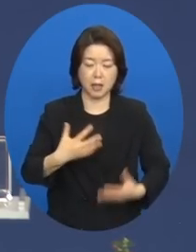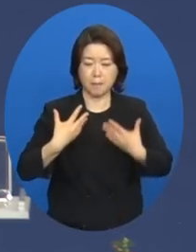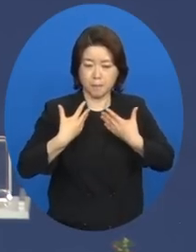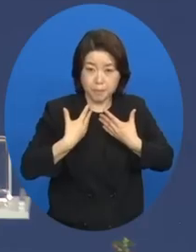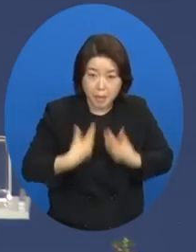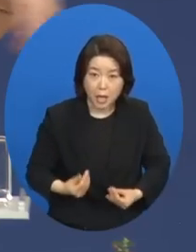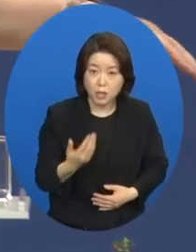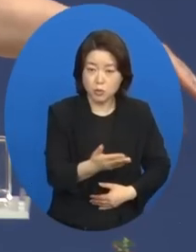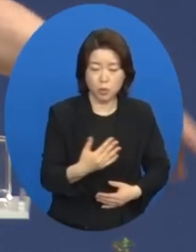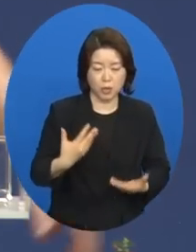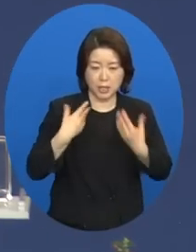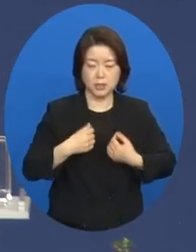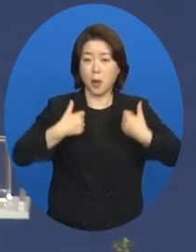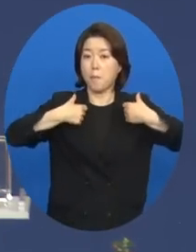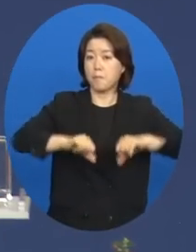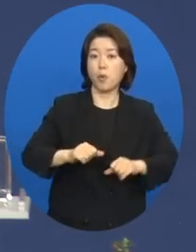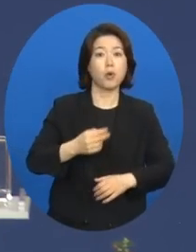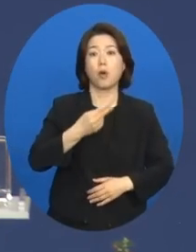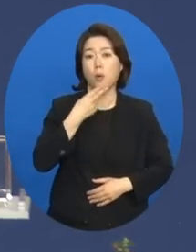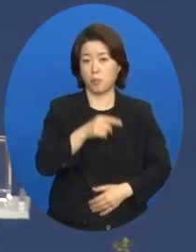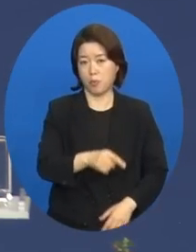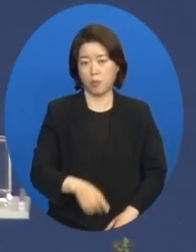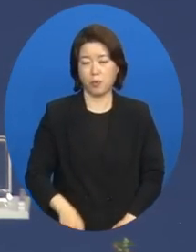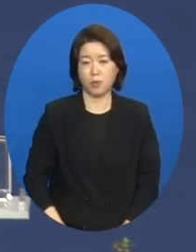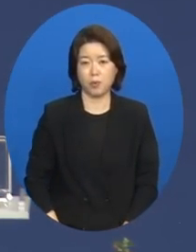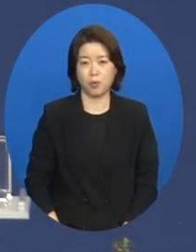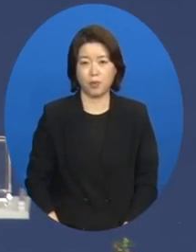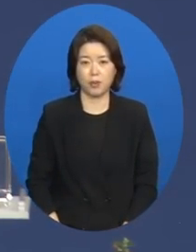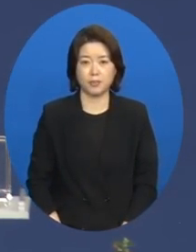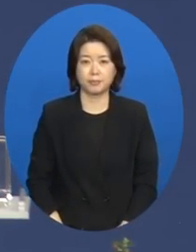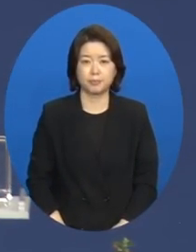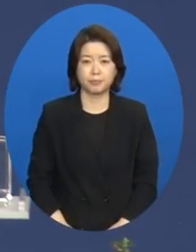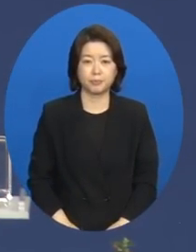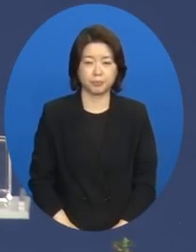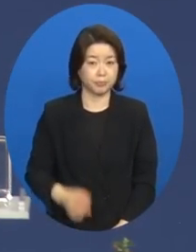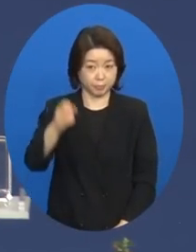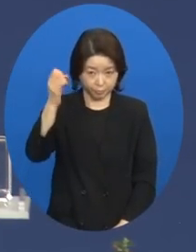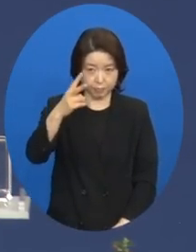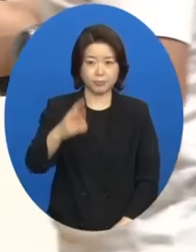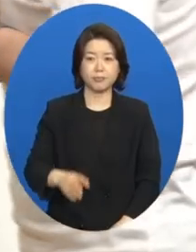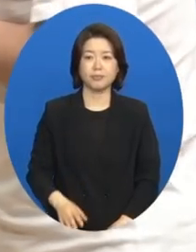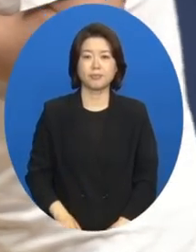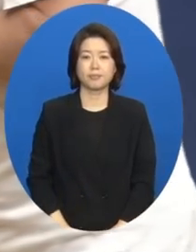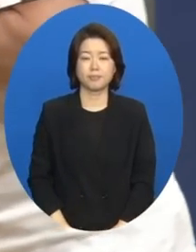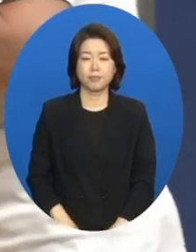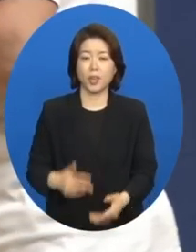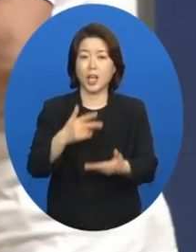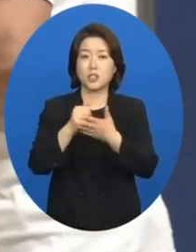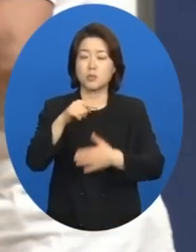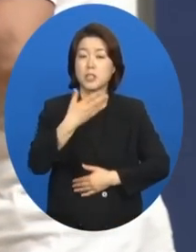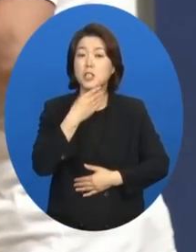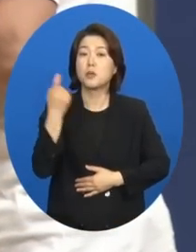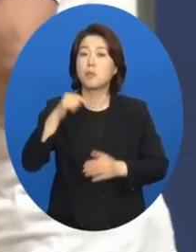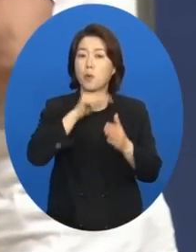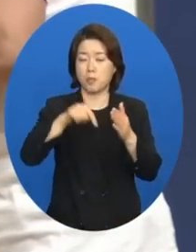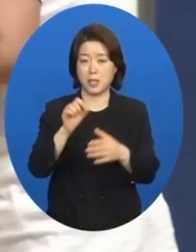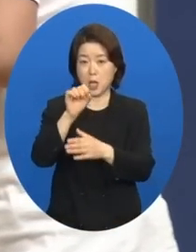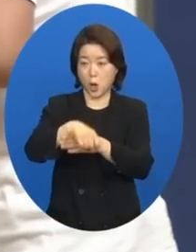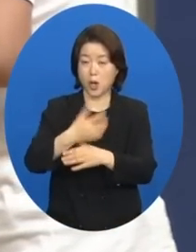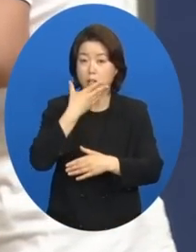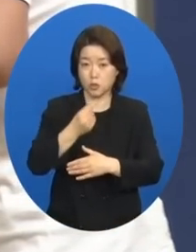하거나 그들을 물러서게 할 수가 없었어요. 예. 자, 그리고 주님 또 우리에게 이 복음 안에 허락된 축복